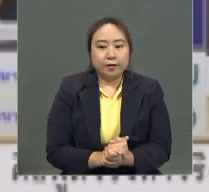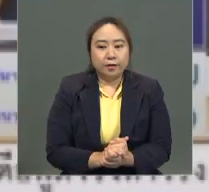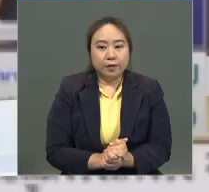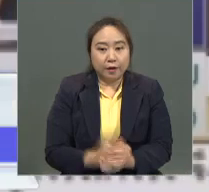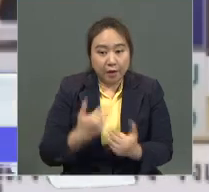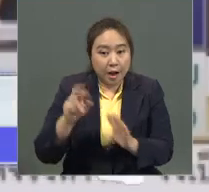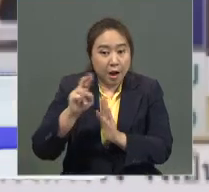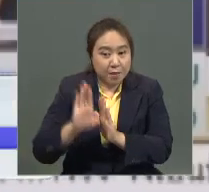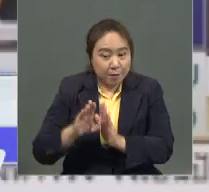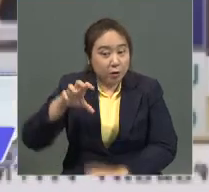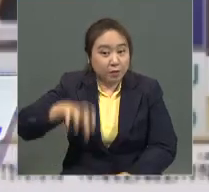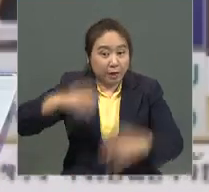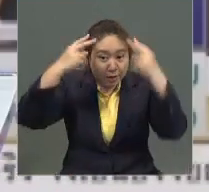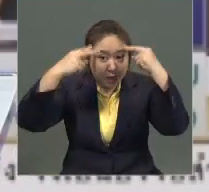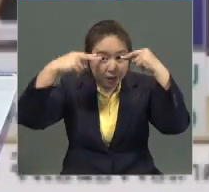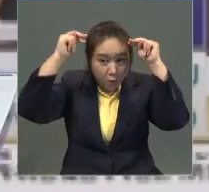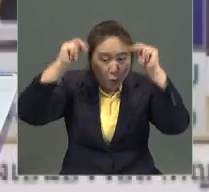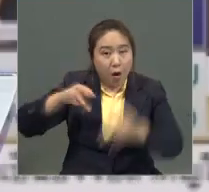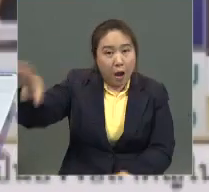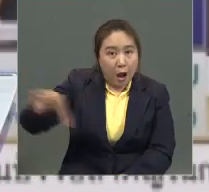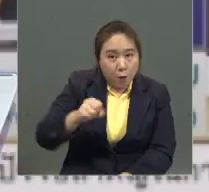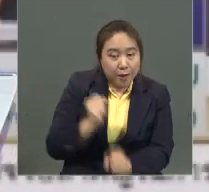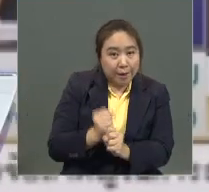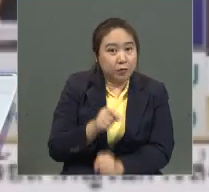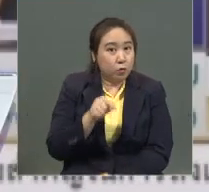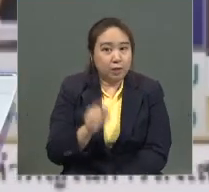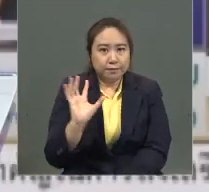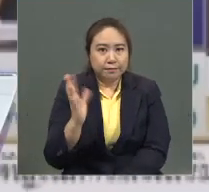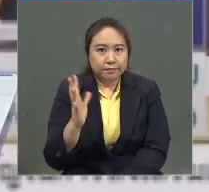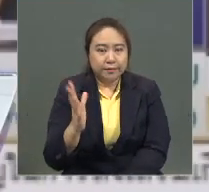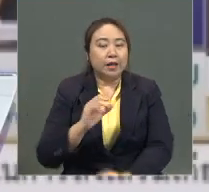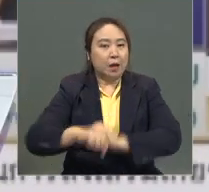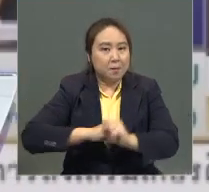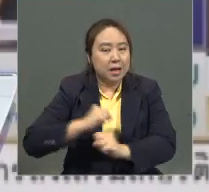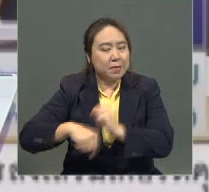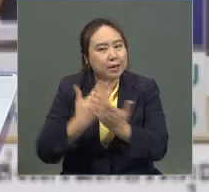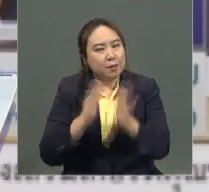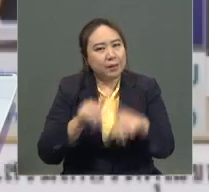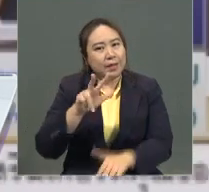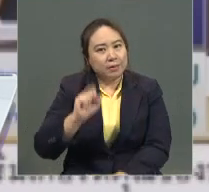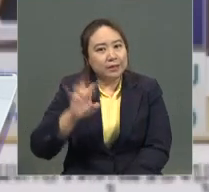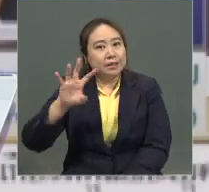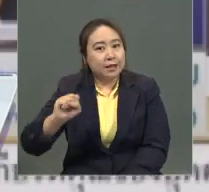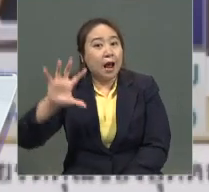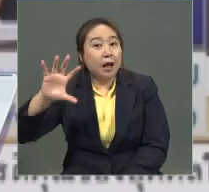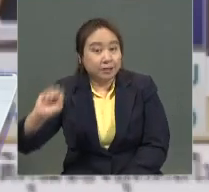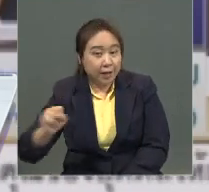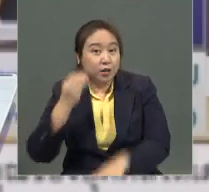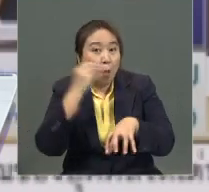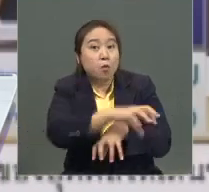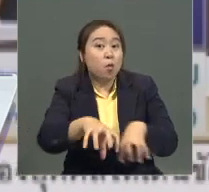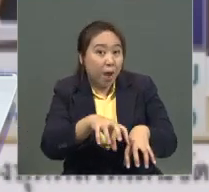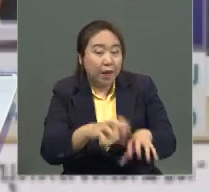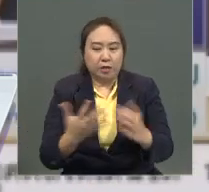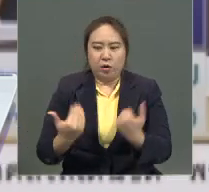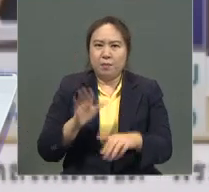ระเบียบสำนักนายกรัฐมนตรีมาใช้ในจุดนี้แต่ละปี 300,000 400,000 500,000 ตามหมู่บ้านแต่ตอนนี้เฉลี่ยแล้วประมาณหมู่บ้